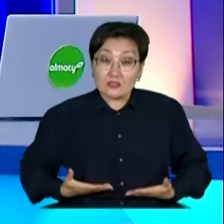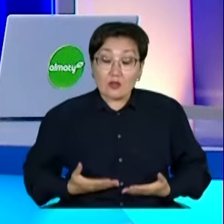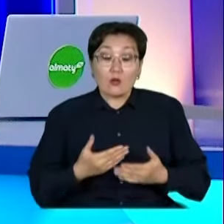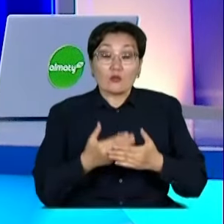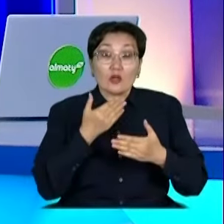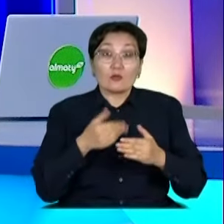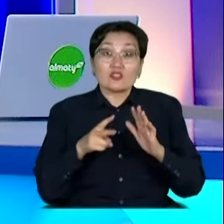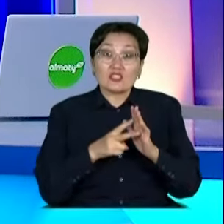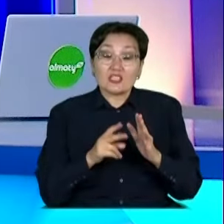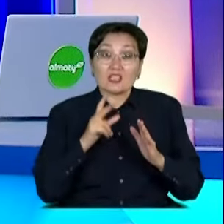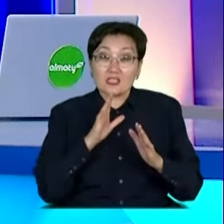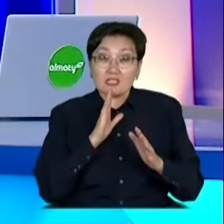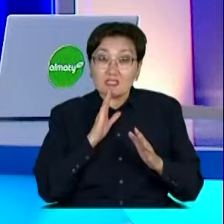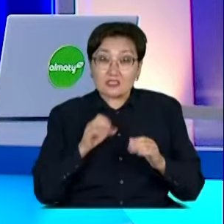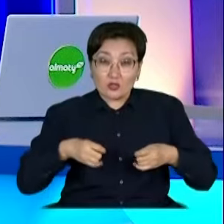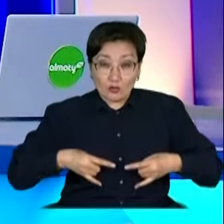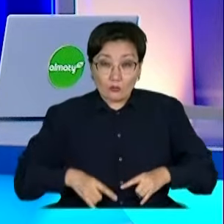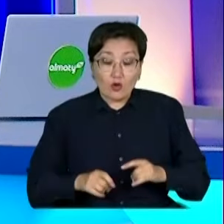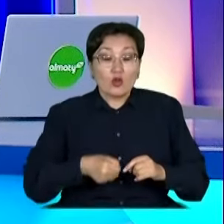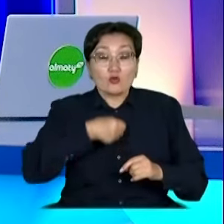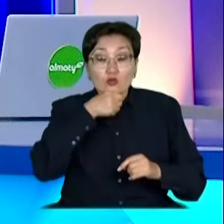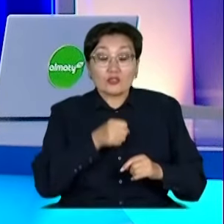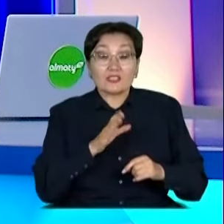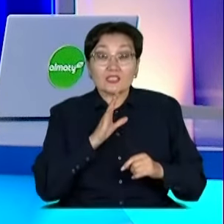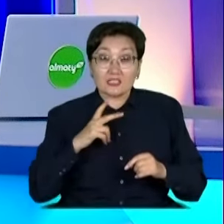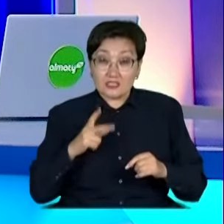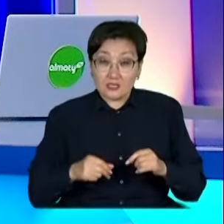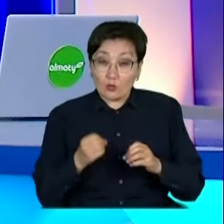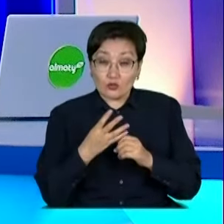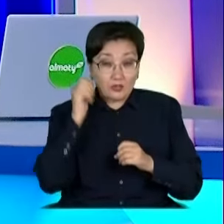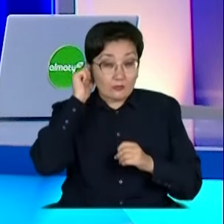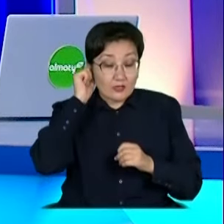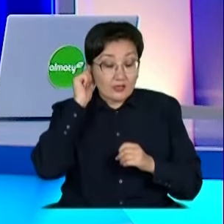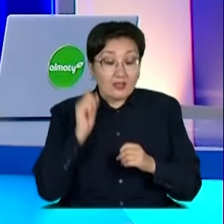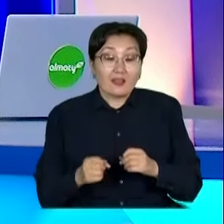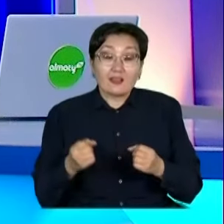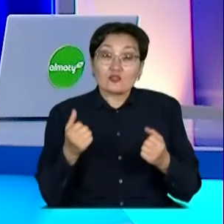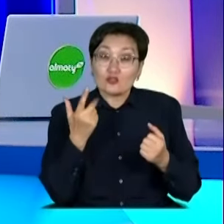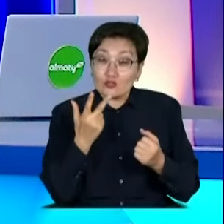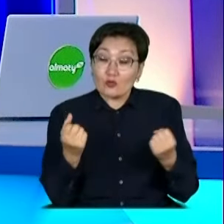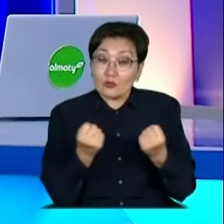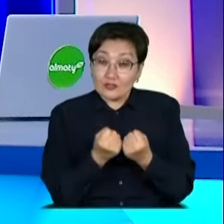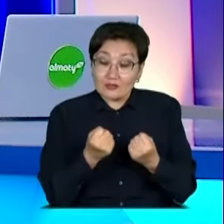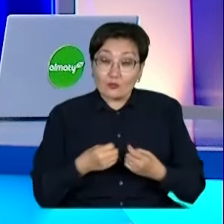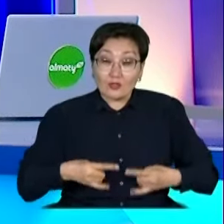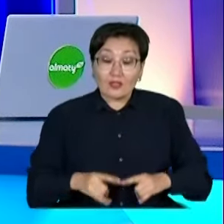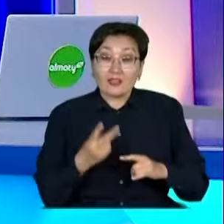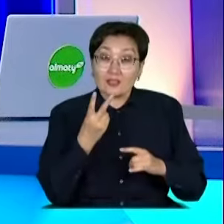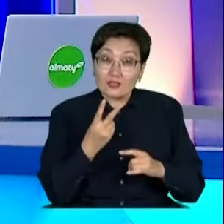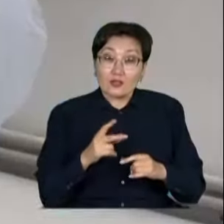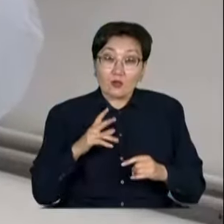дүниеге әкеліпті. Олардың үлкені 14 жаста. Бұл жолы үшем босанған ананың перзенттерінің екеуі ұл, біреуі қыз.